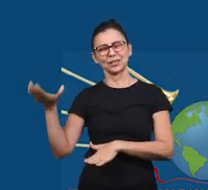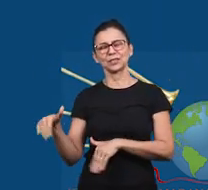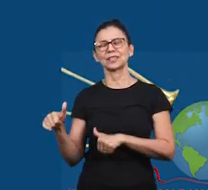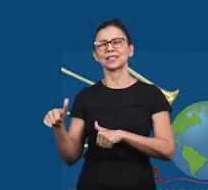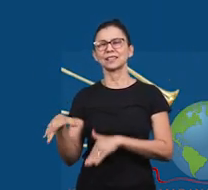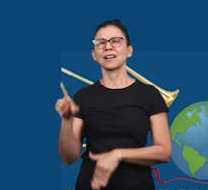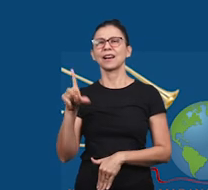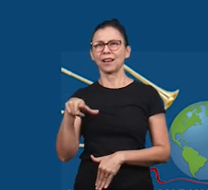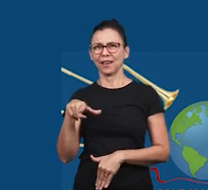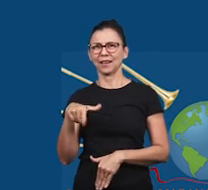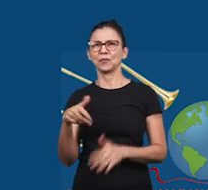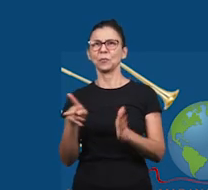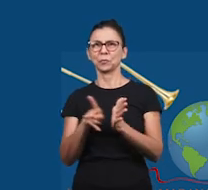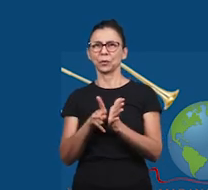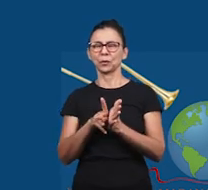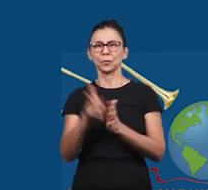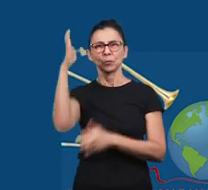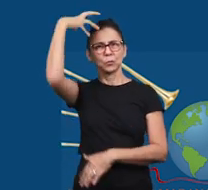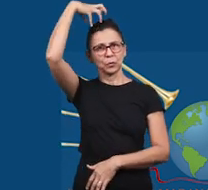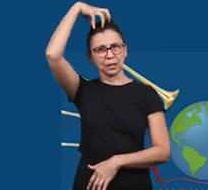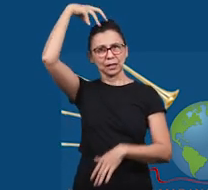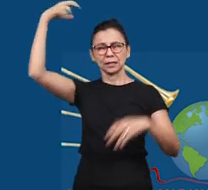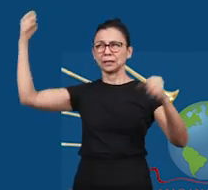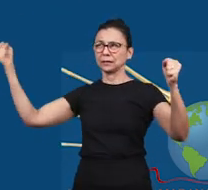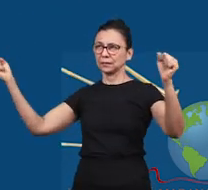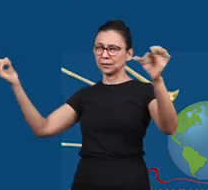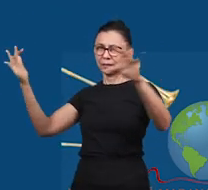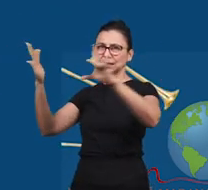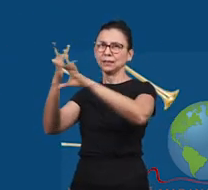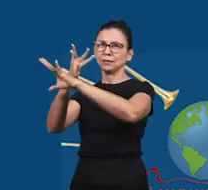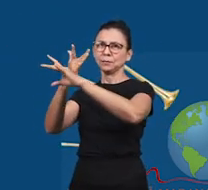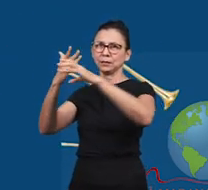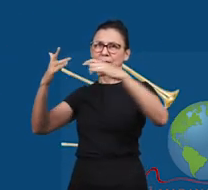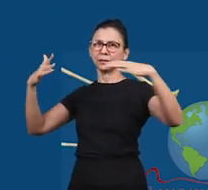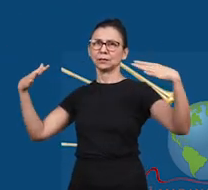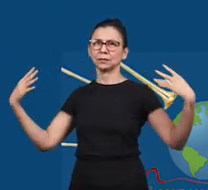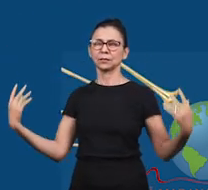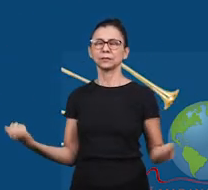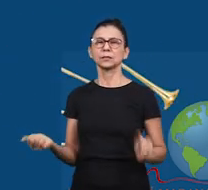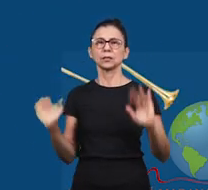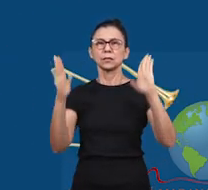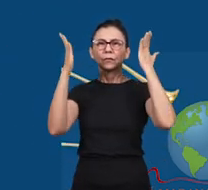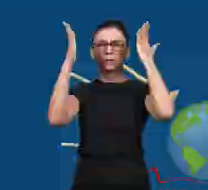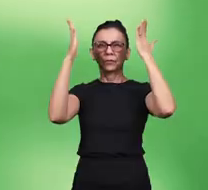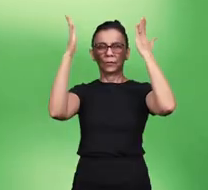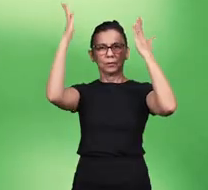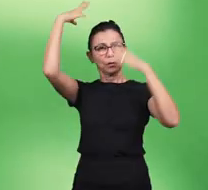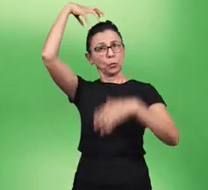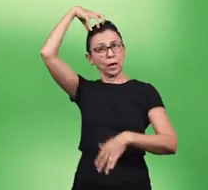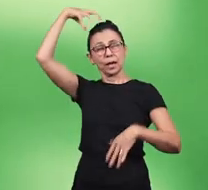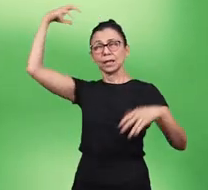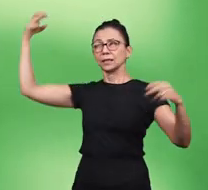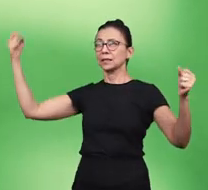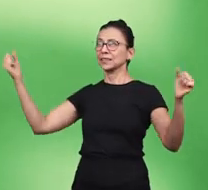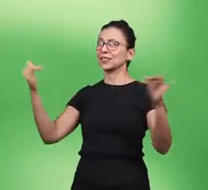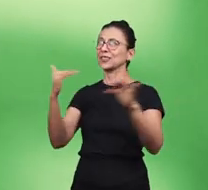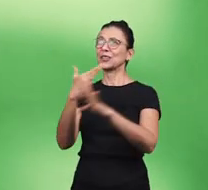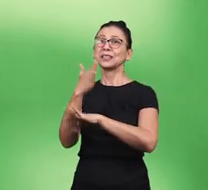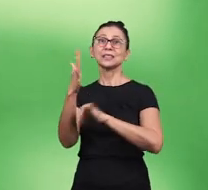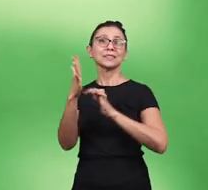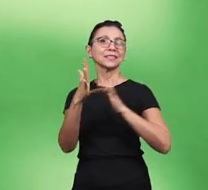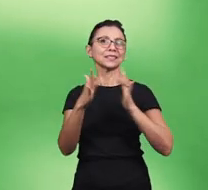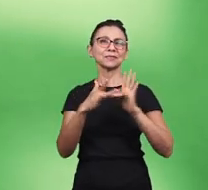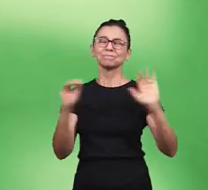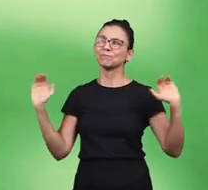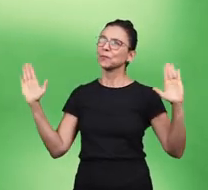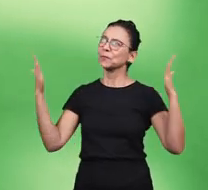armées. Il est le roi de gloire. Loué soit le nom du Seigneur. Vive le roi de gloire.